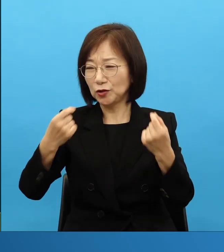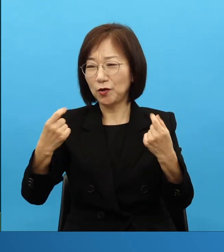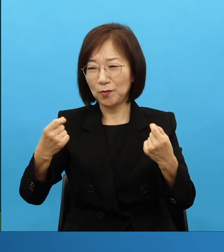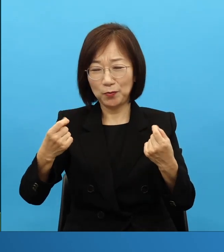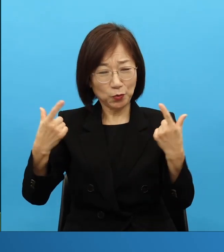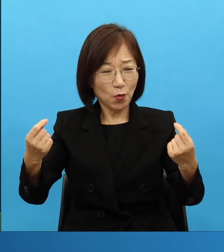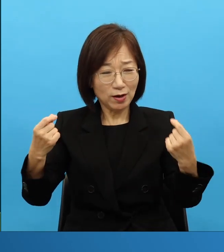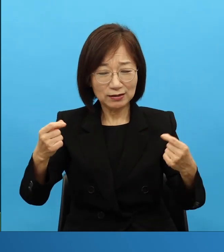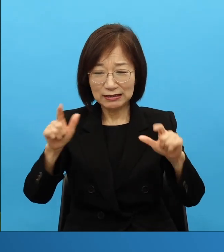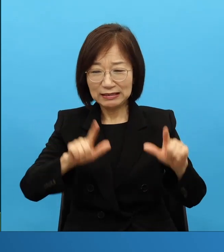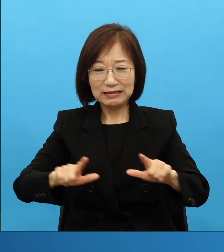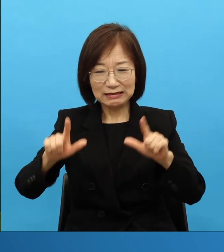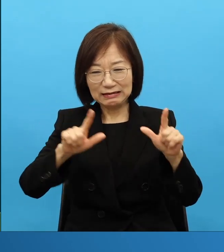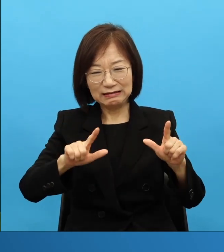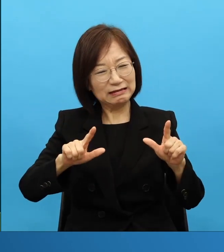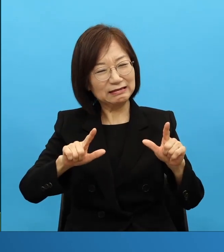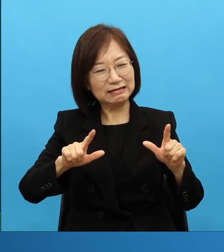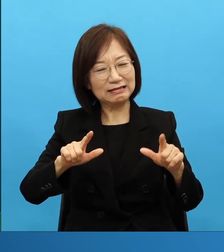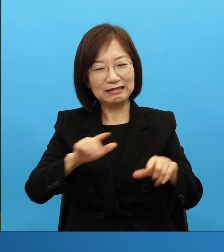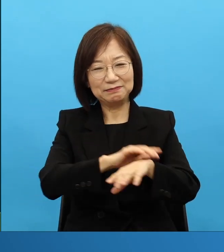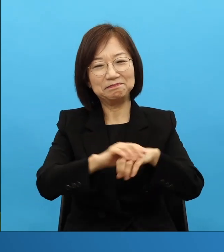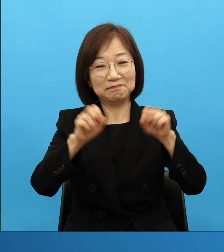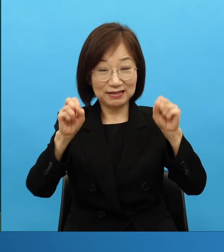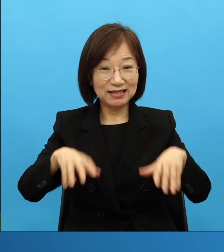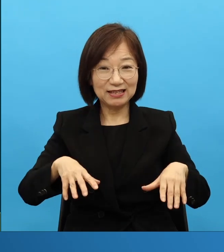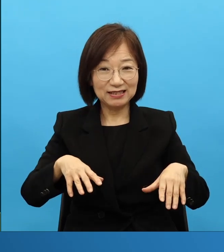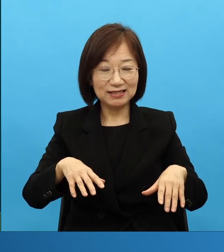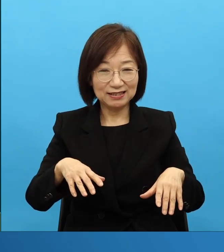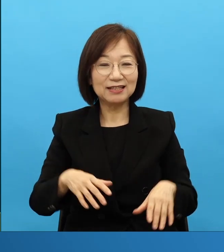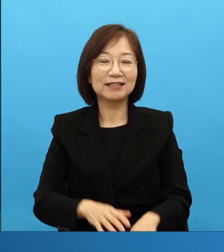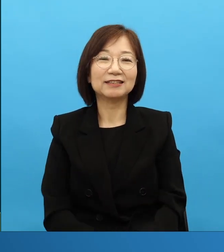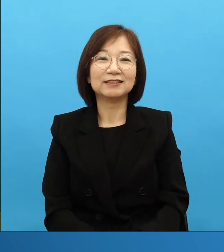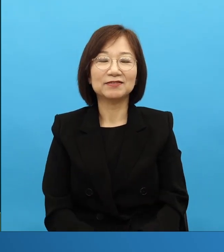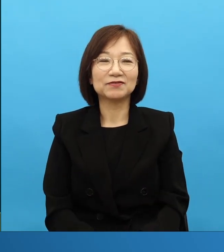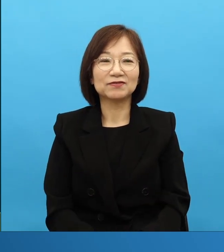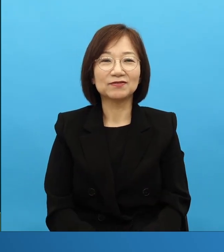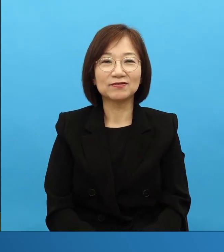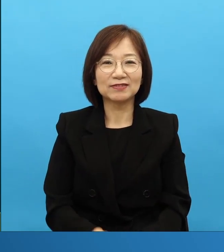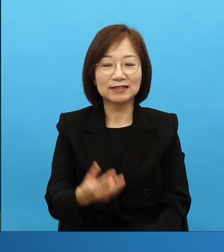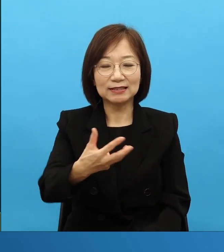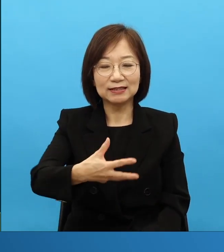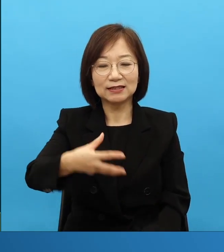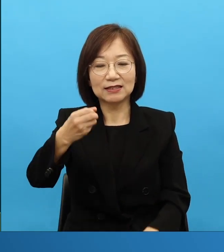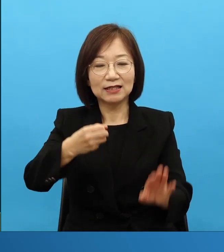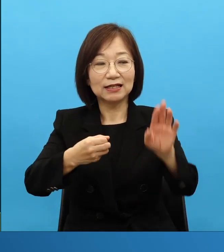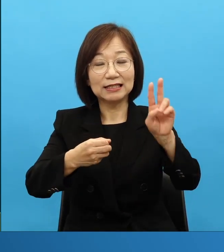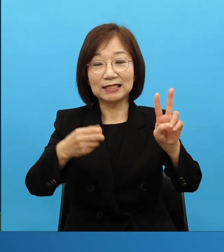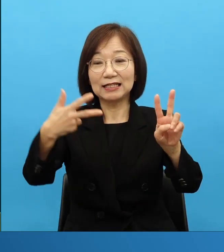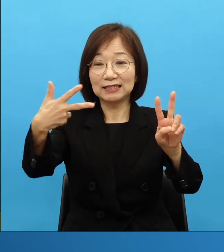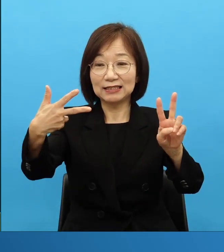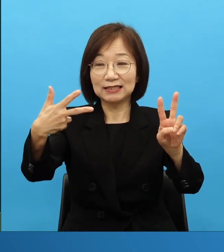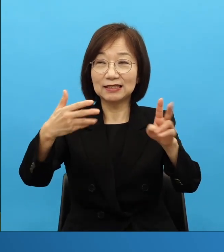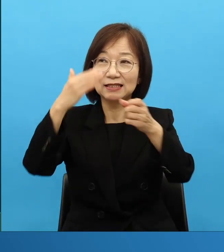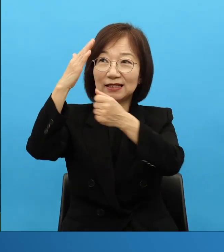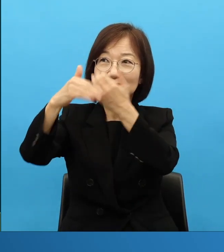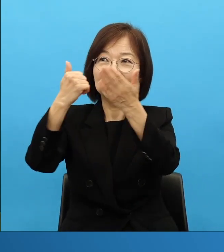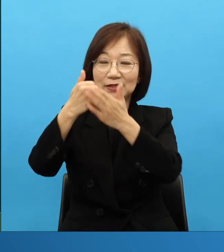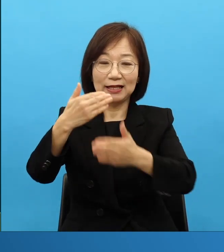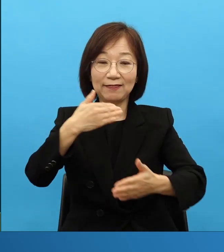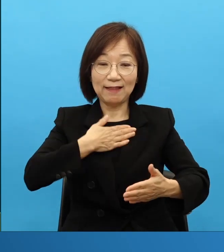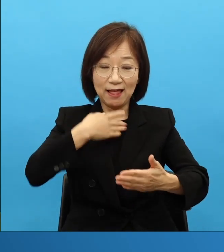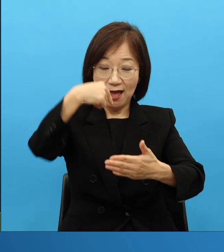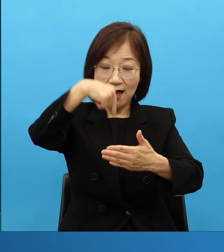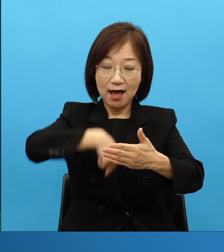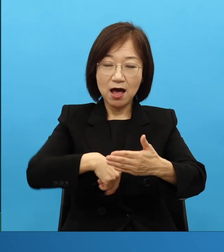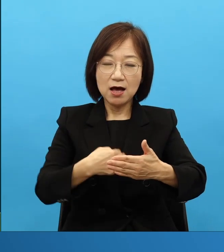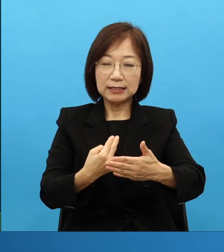why should they live? 이때 창세기 2장 7절에 하나님이 내 속에 생기를 불어넣는 이런